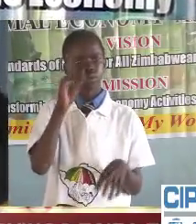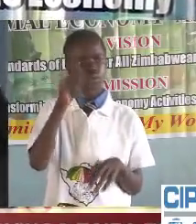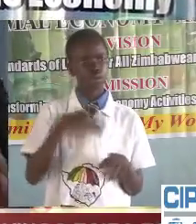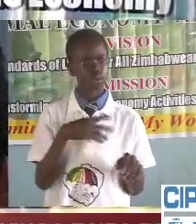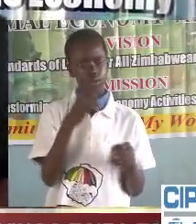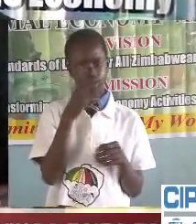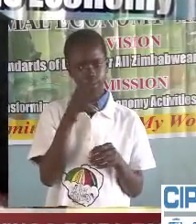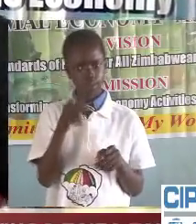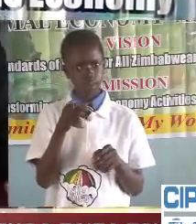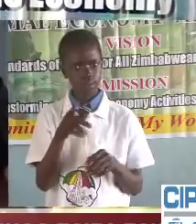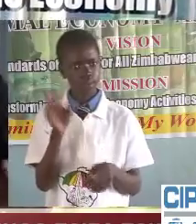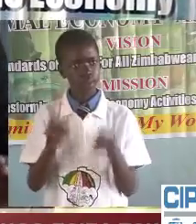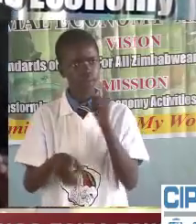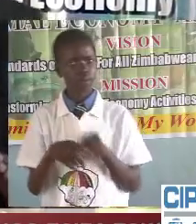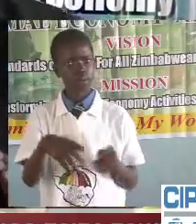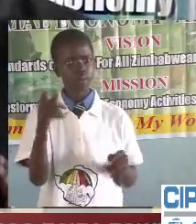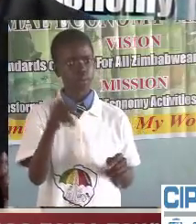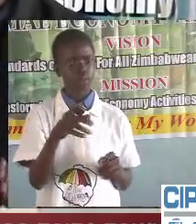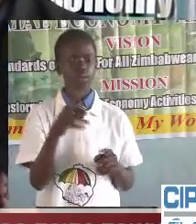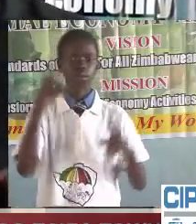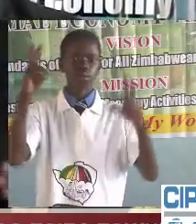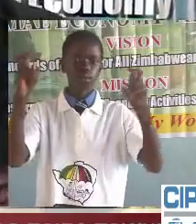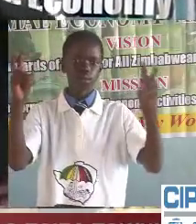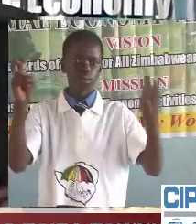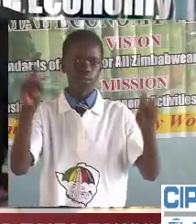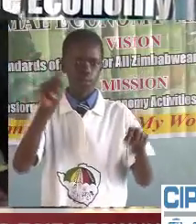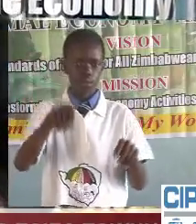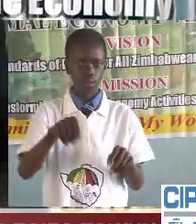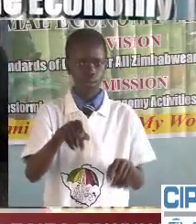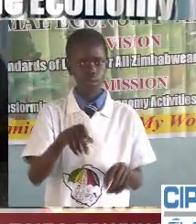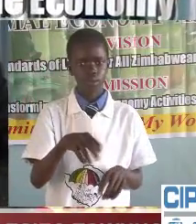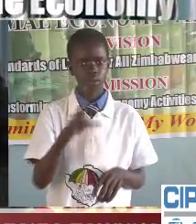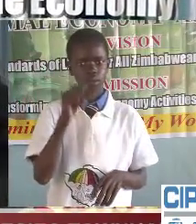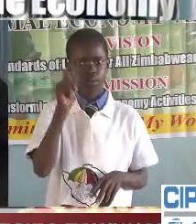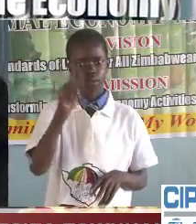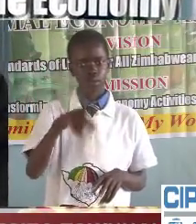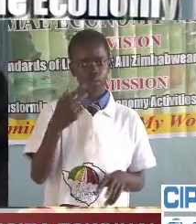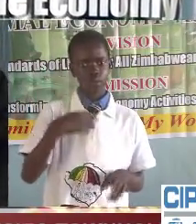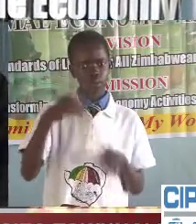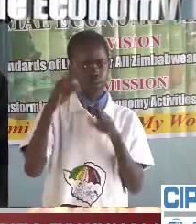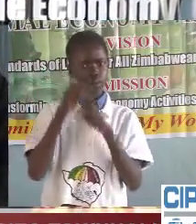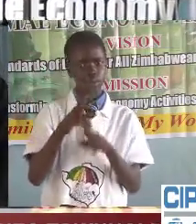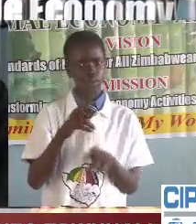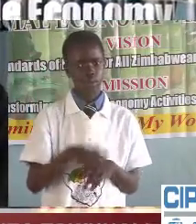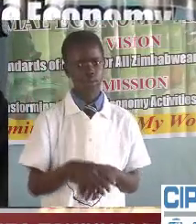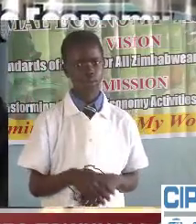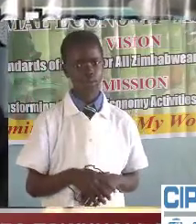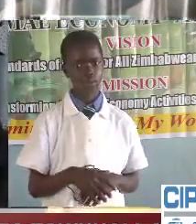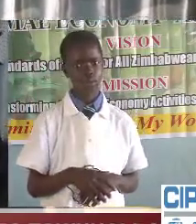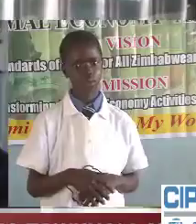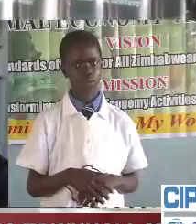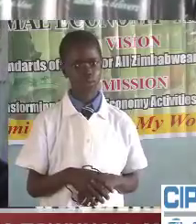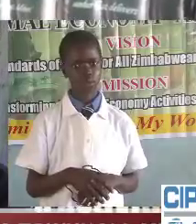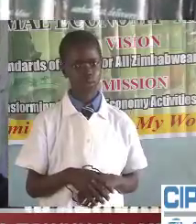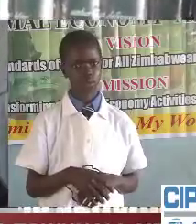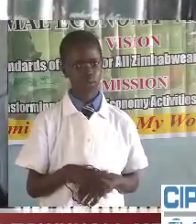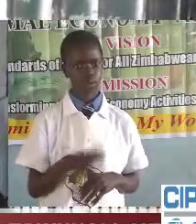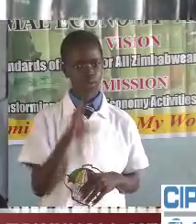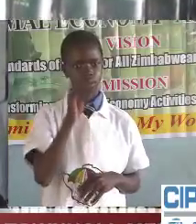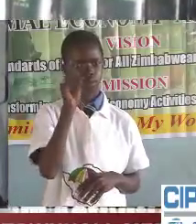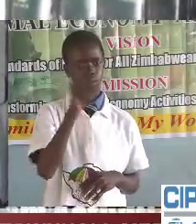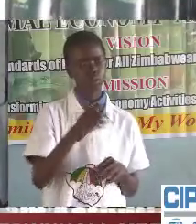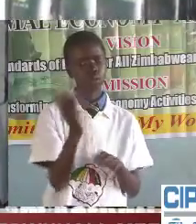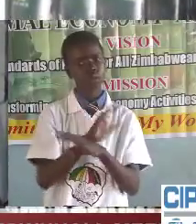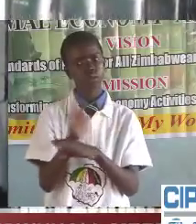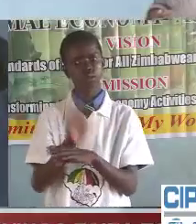according neagenda netopic yatinayo ndema inonzi ma-informal traders yevanhu vanotengesa